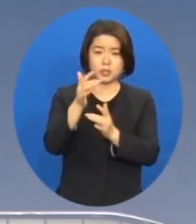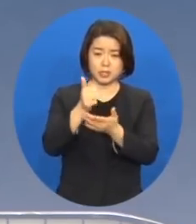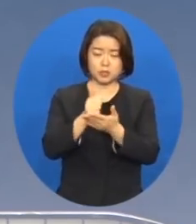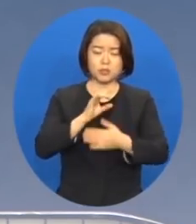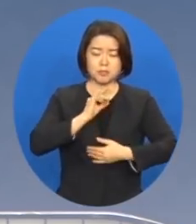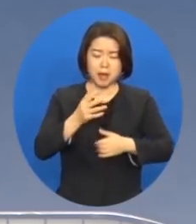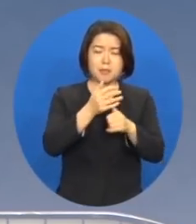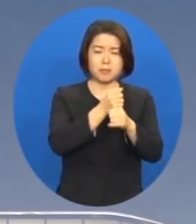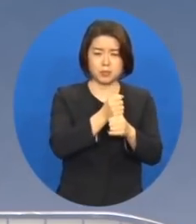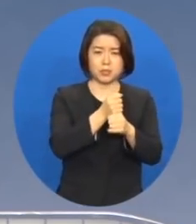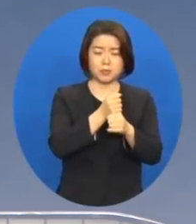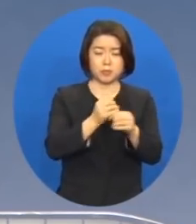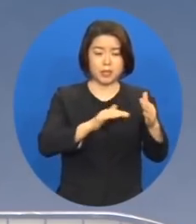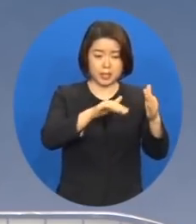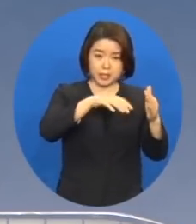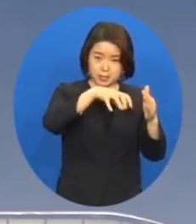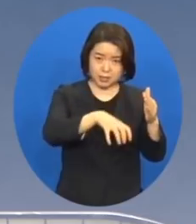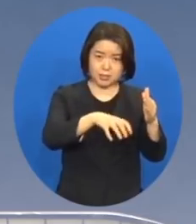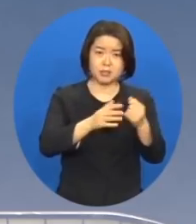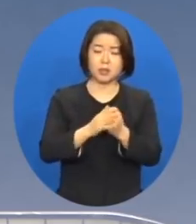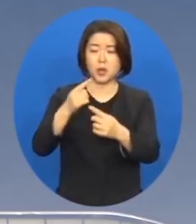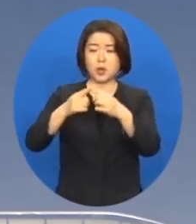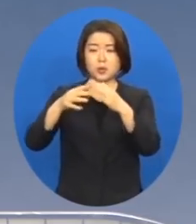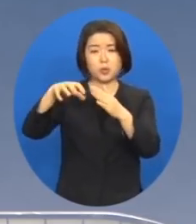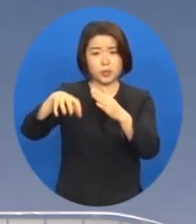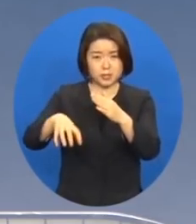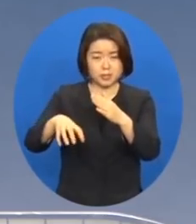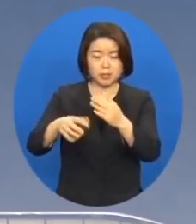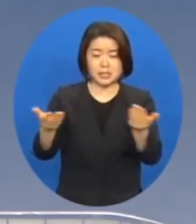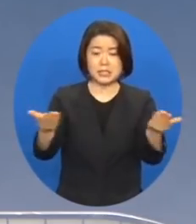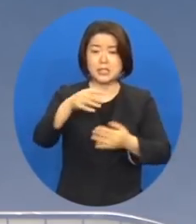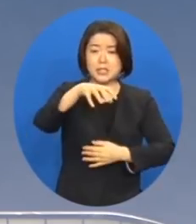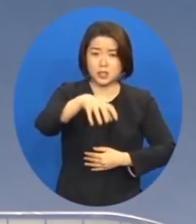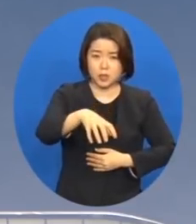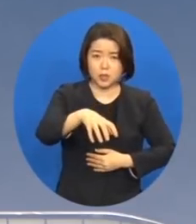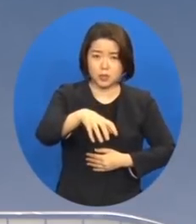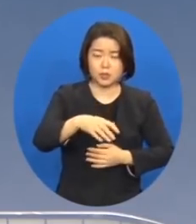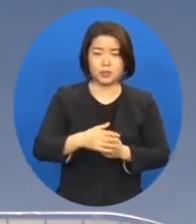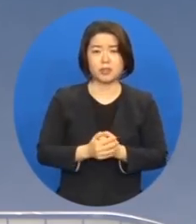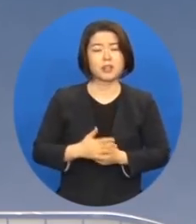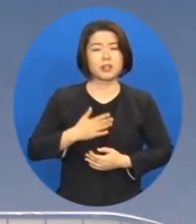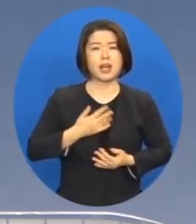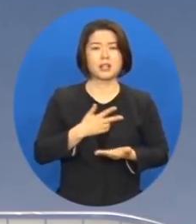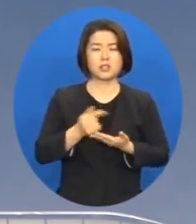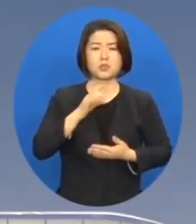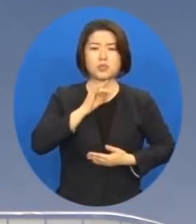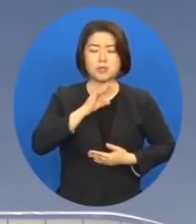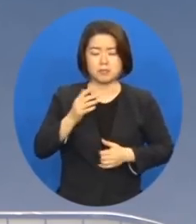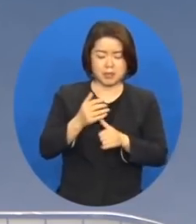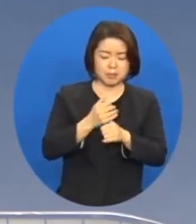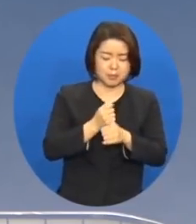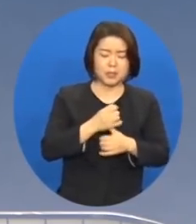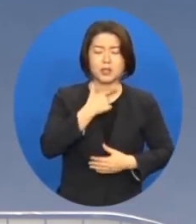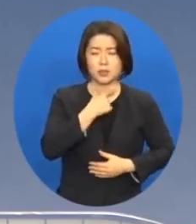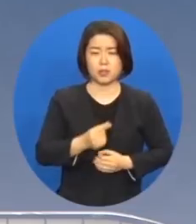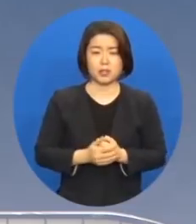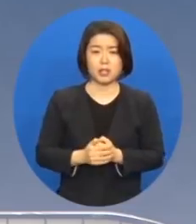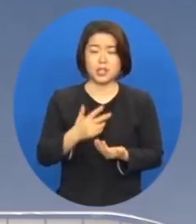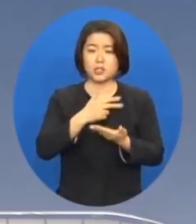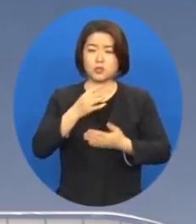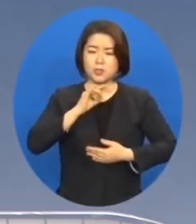붙잡습니다. 가정에서도, 교회에서도, 일터에서도 저는 주님만 붙잡으려고 합니다.